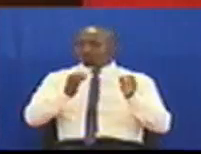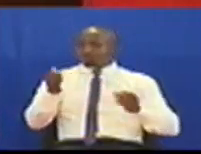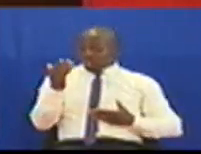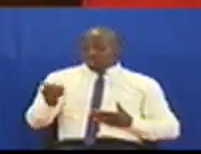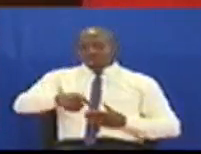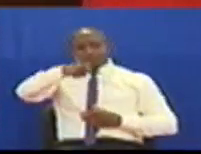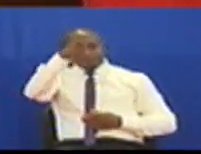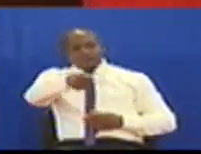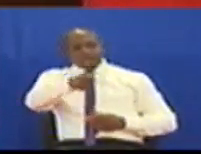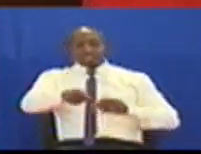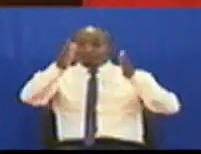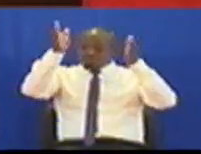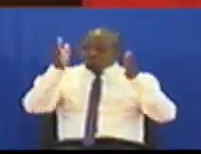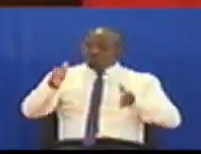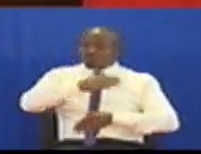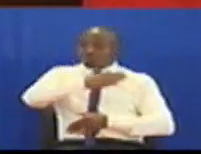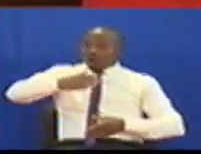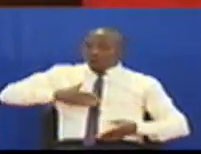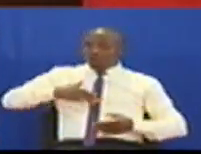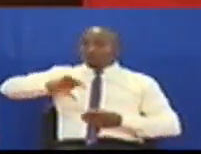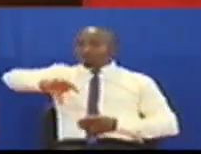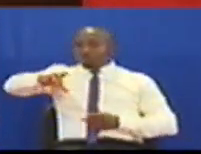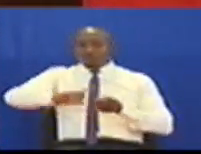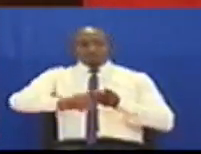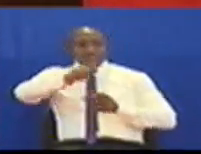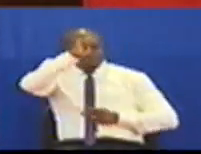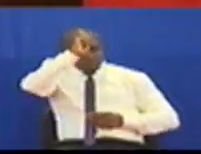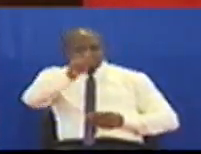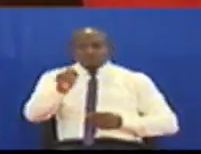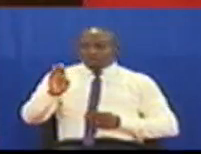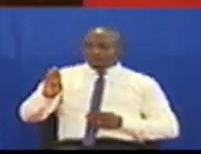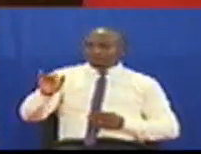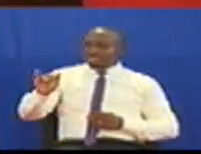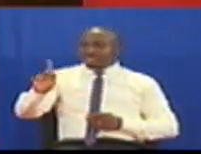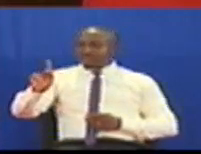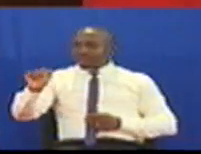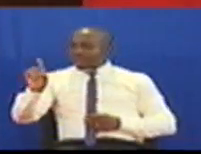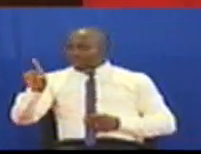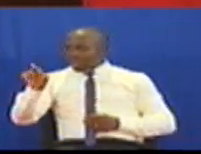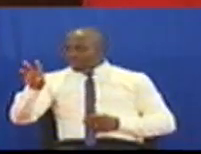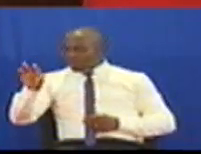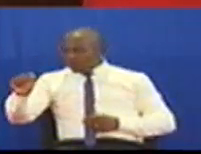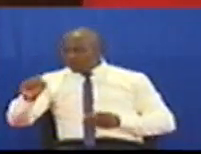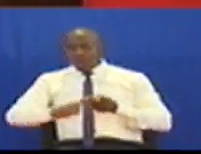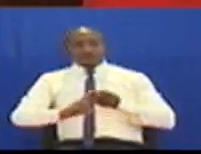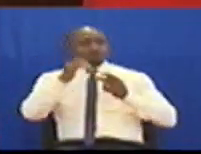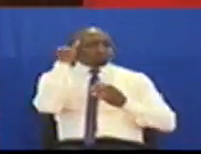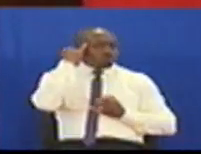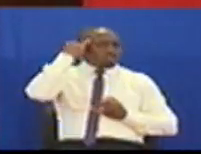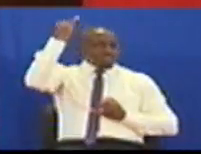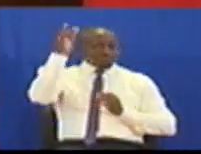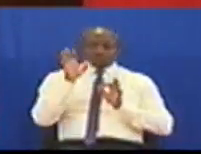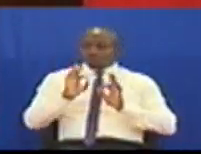mkuu wangu wa mkoa Mheshimiwa Glasius Biakanwa kwa ubunifu pale serikali